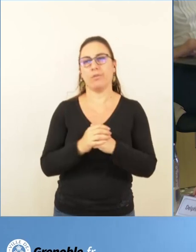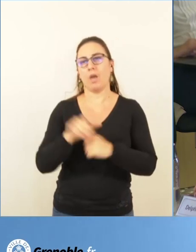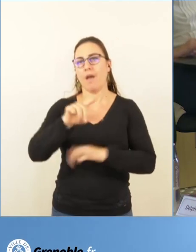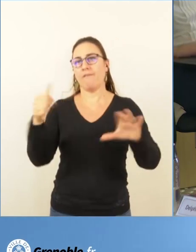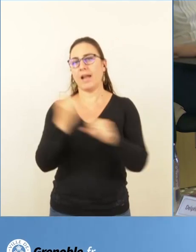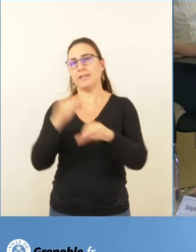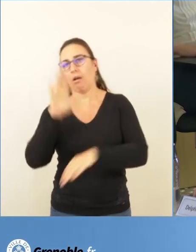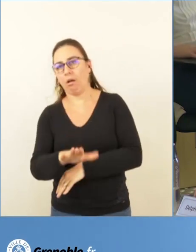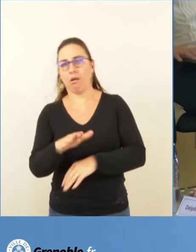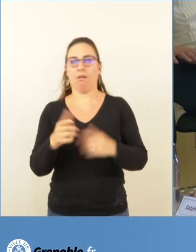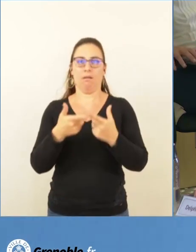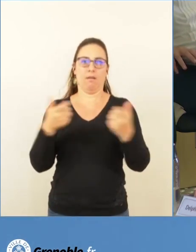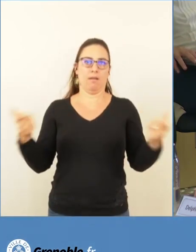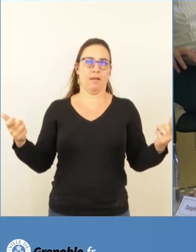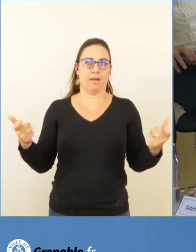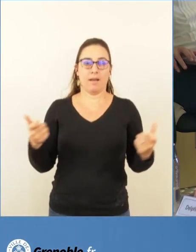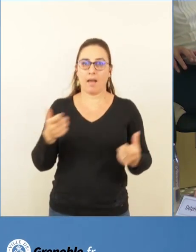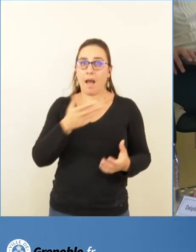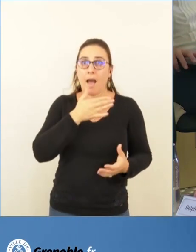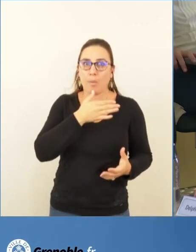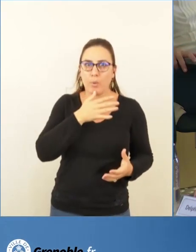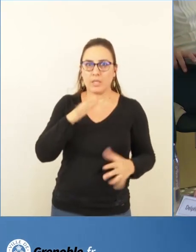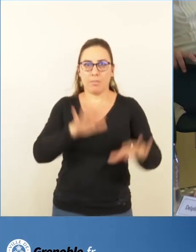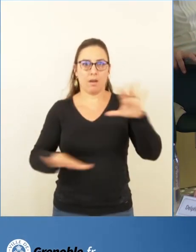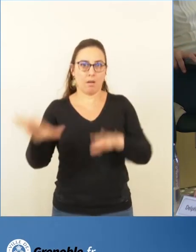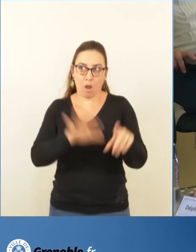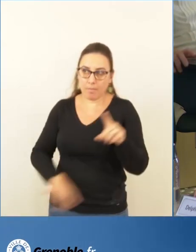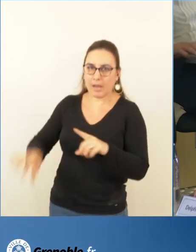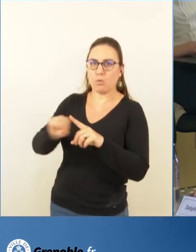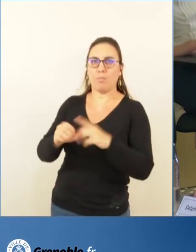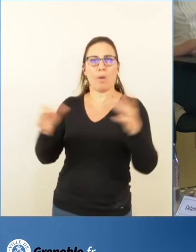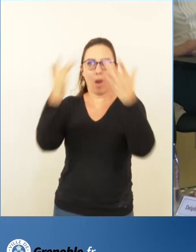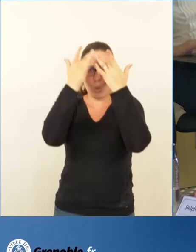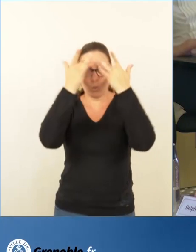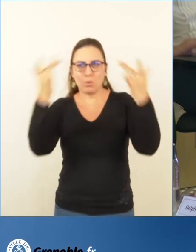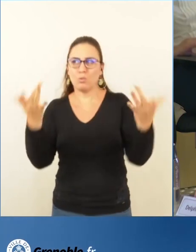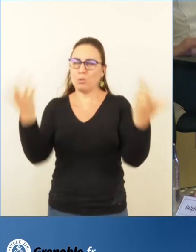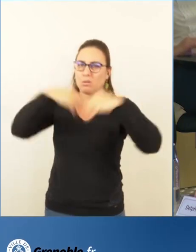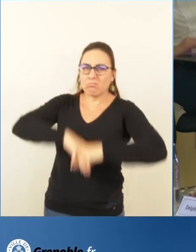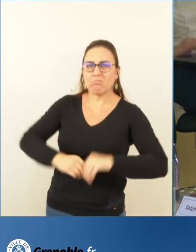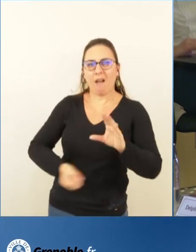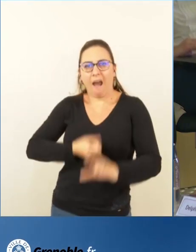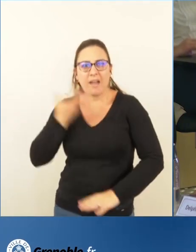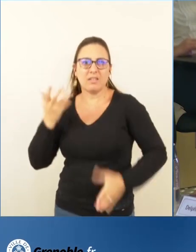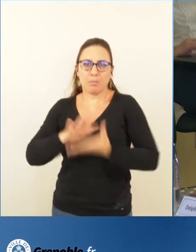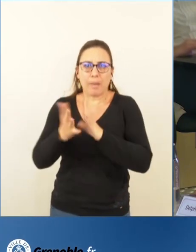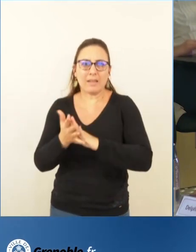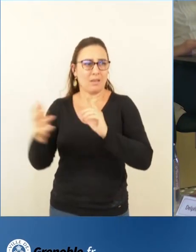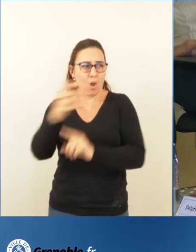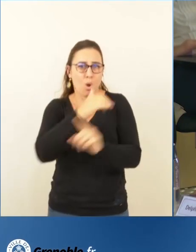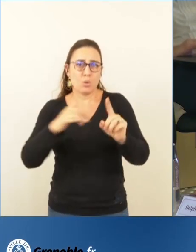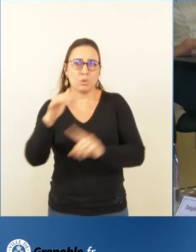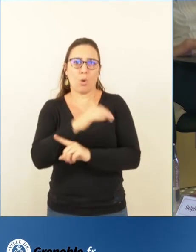26 ans etc ne peuvent compenser le fait que l'appropriation de la culture et les pratiques culturelles restent socialement très